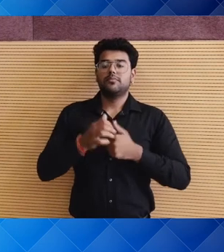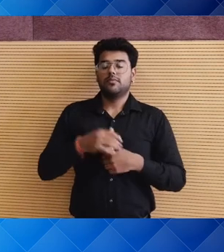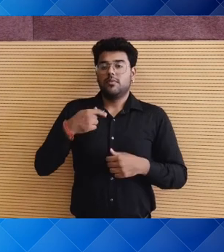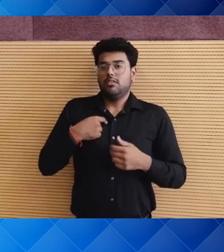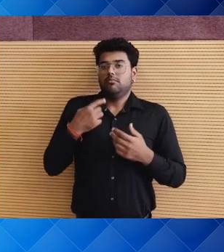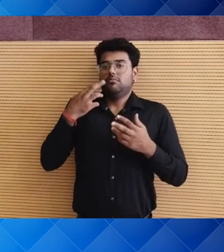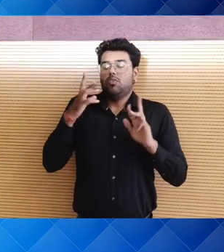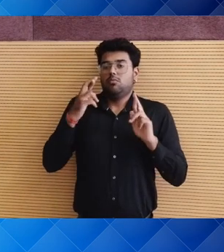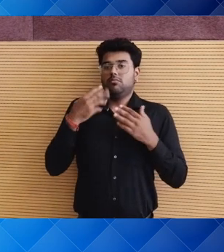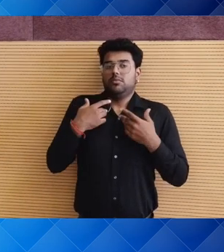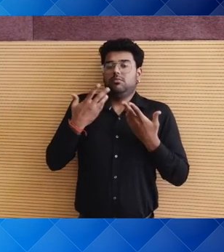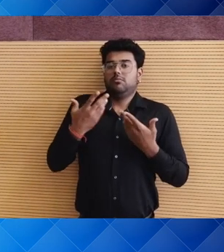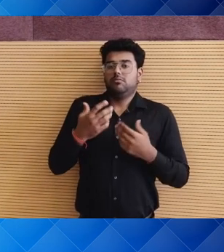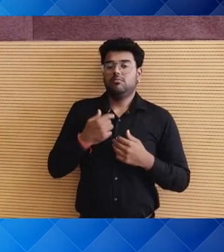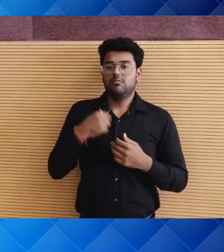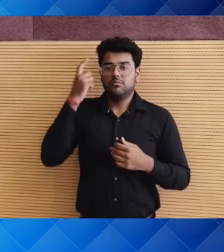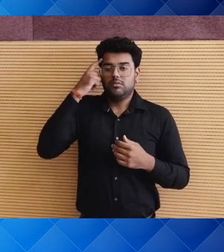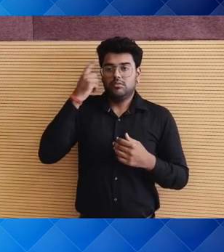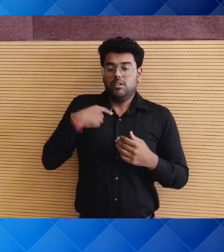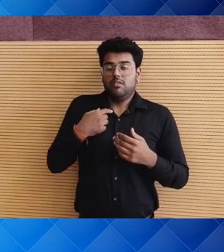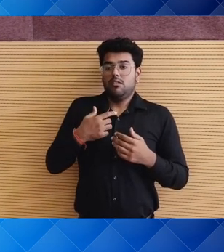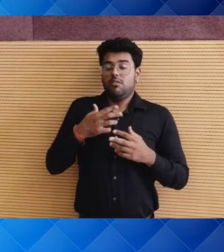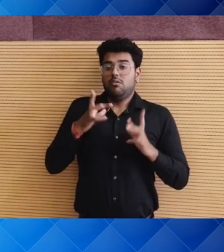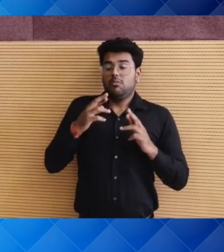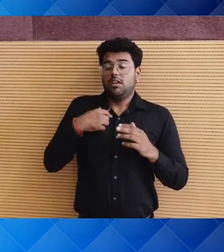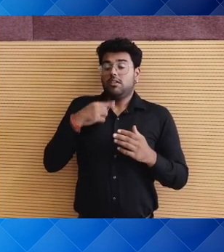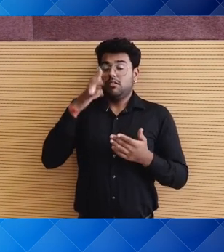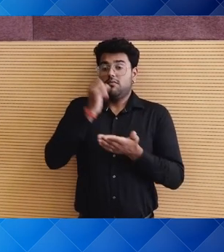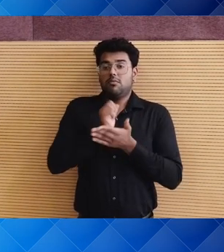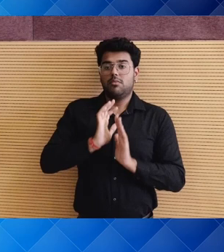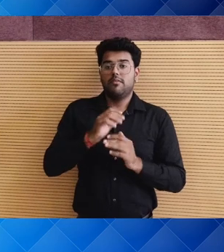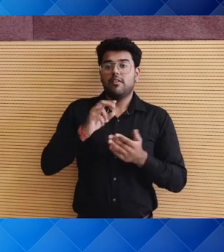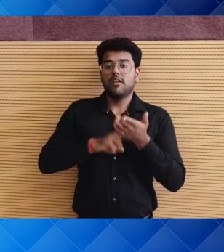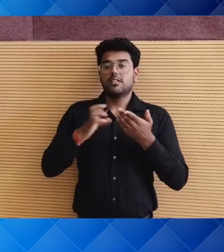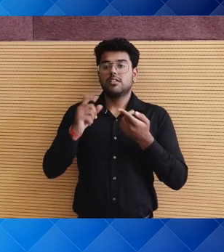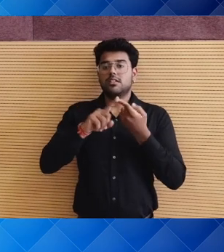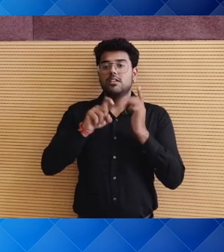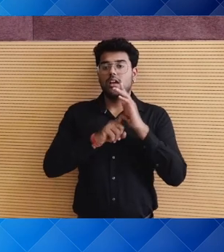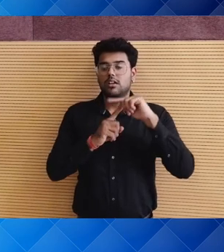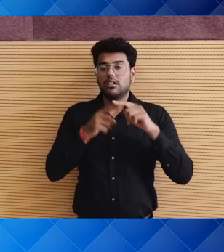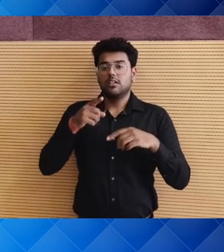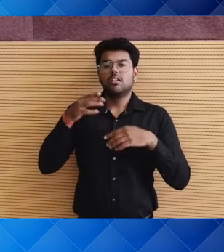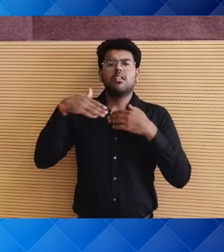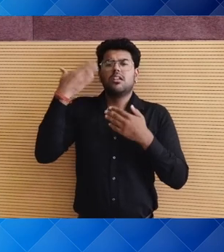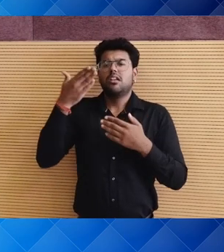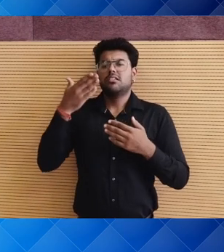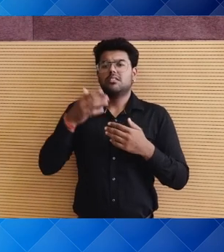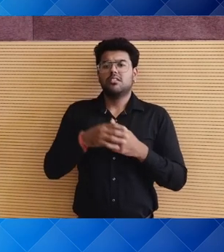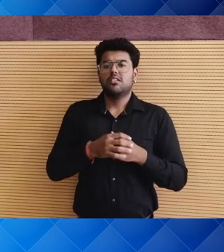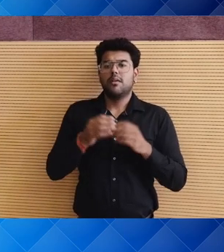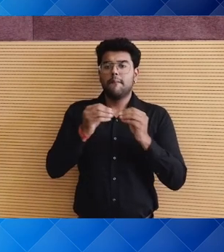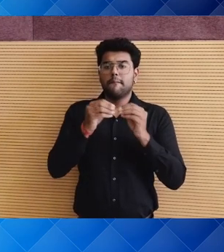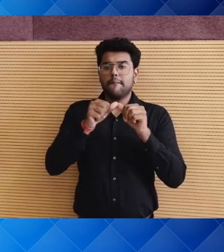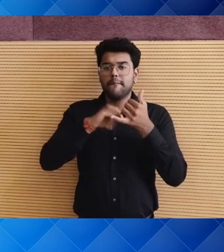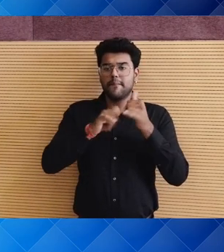शायद उसमें मेरा विश्वास है, एनसीईआरटी अगले सरस्वती पूजा तक, बसंत